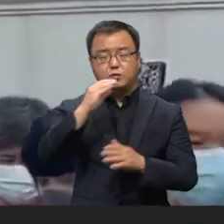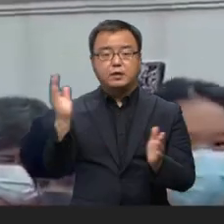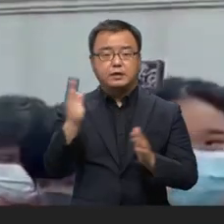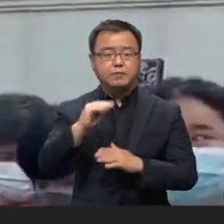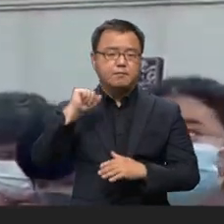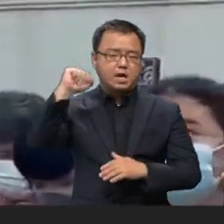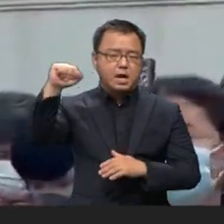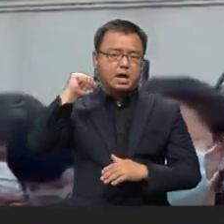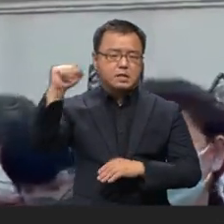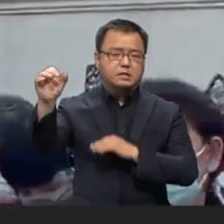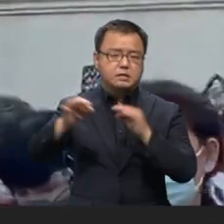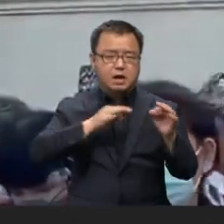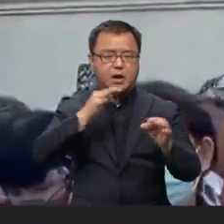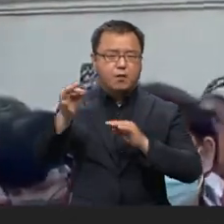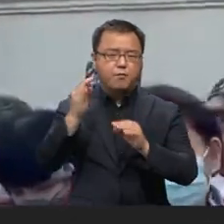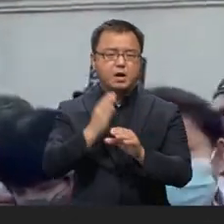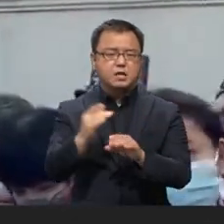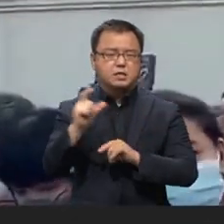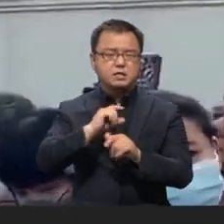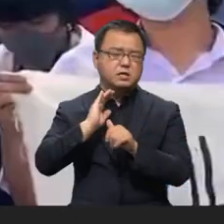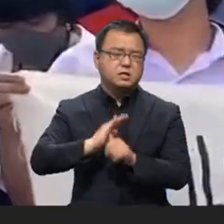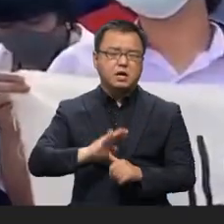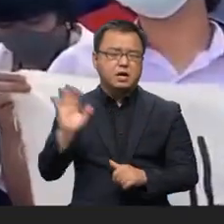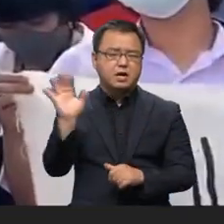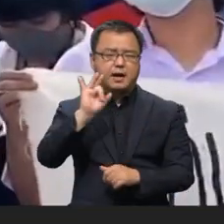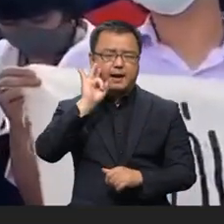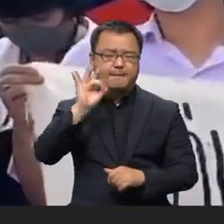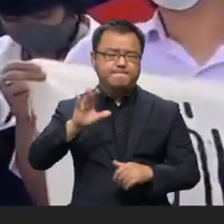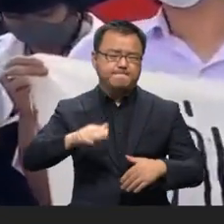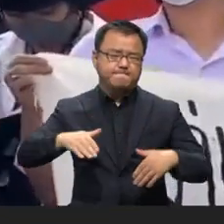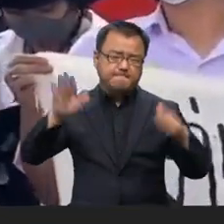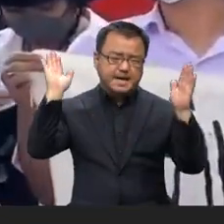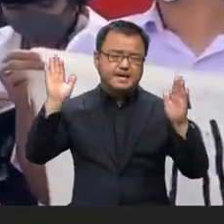구호를 외치고 더 이상은 참을 수 없다며 연단에 섭니다.